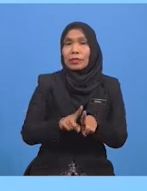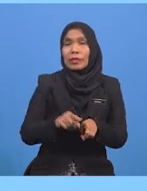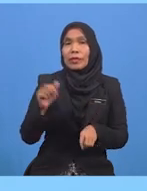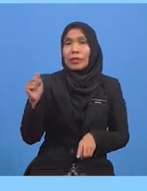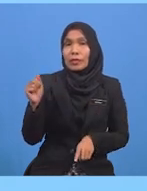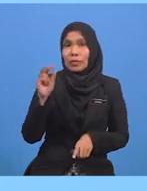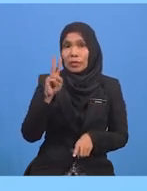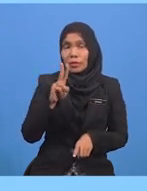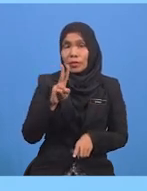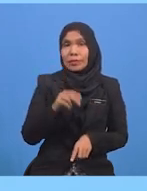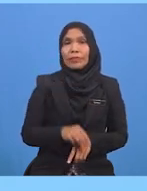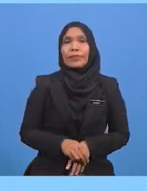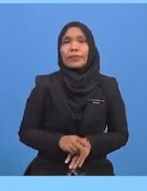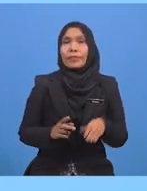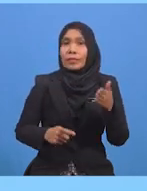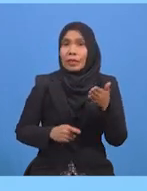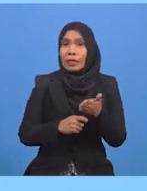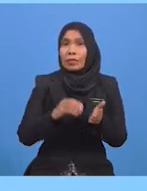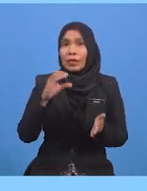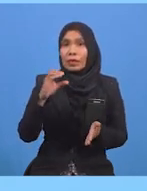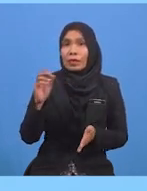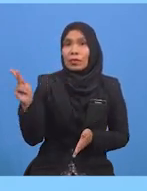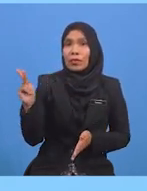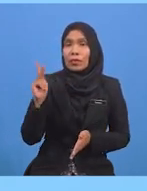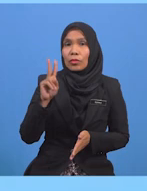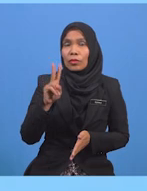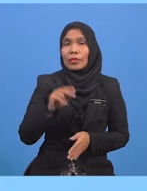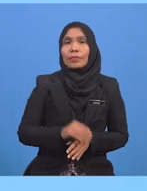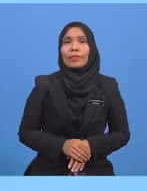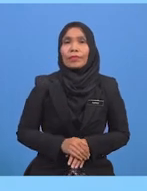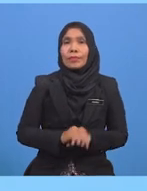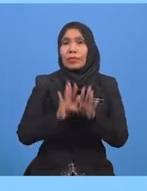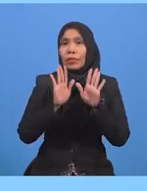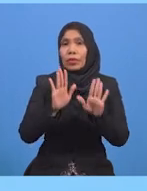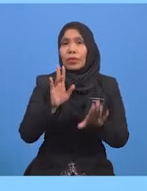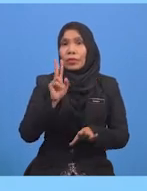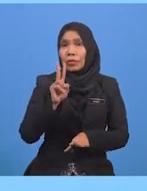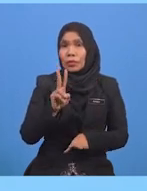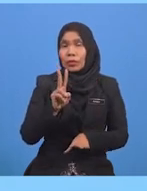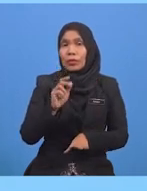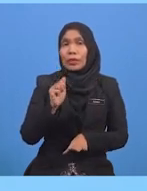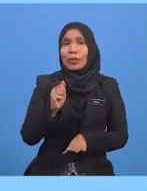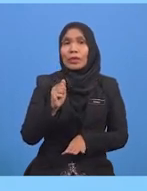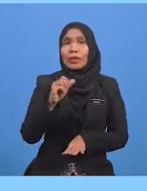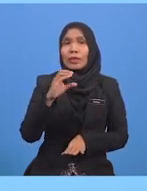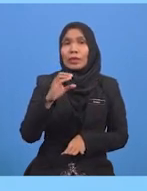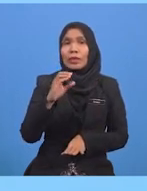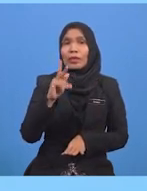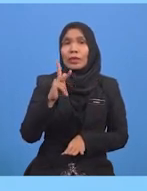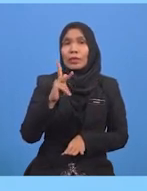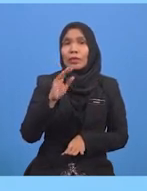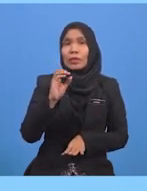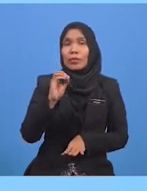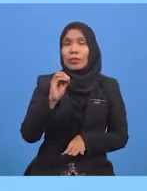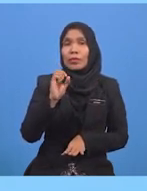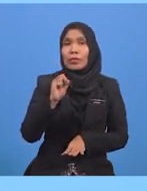A kuasa 2 tambah C kuasa 2 tolak 2AC